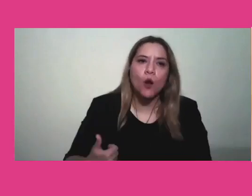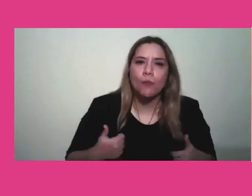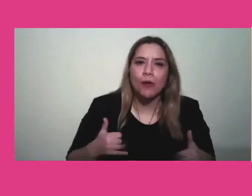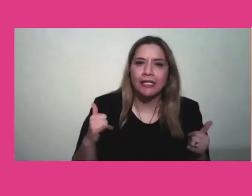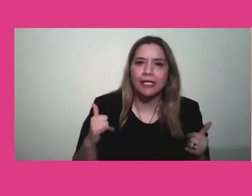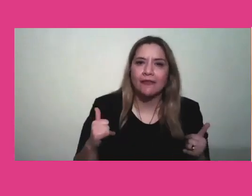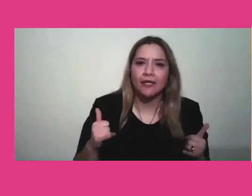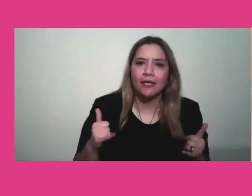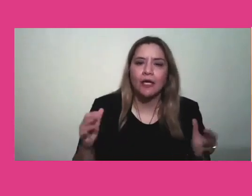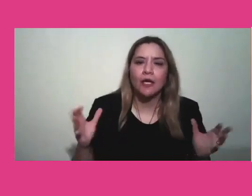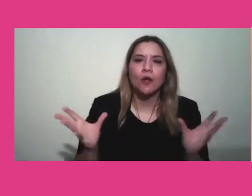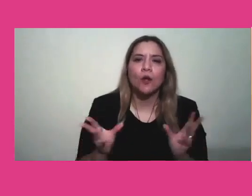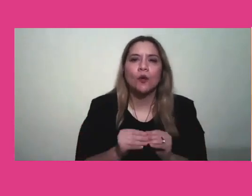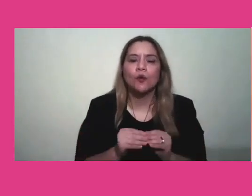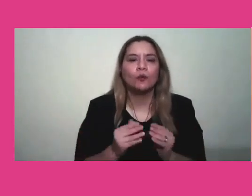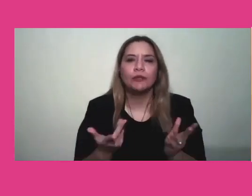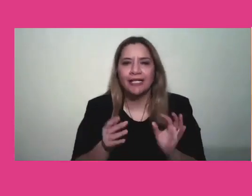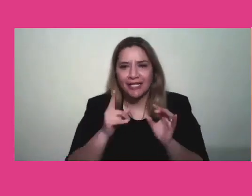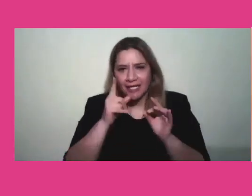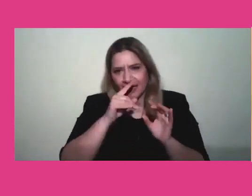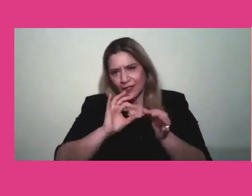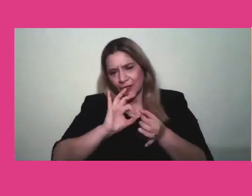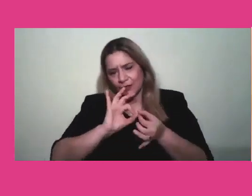είναι storytelling.